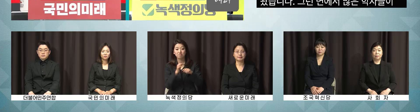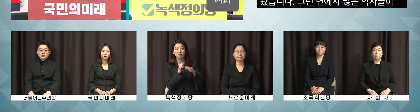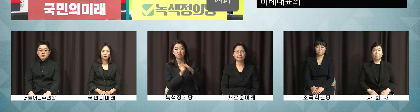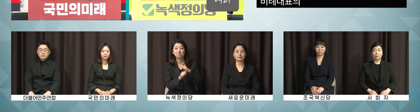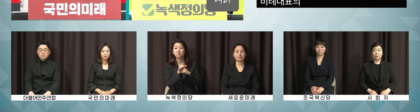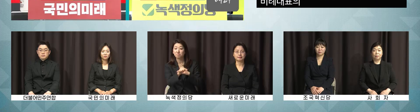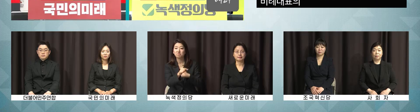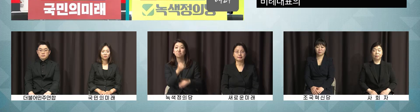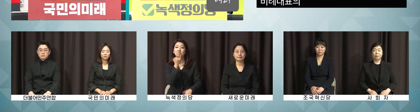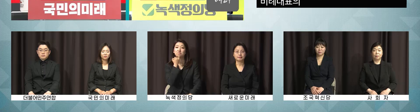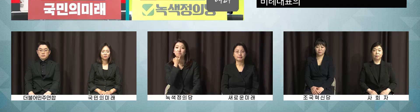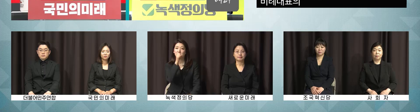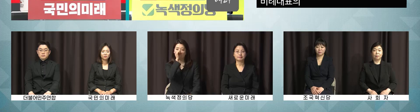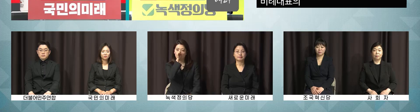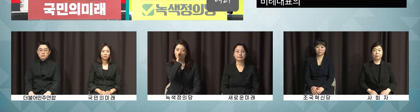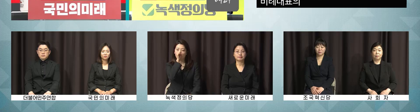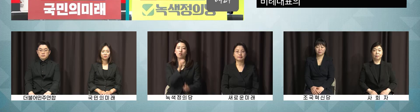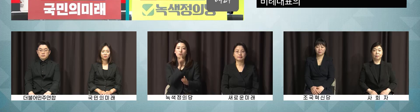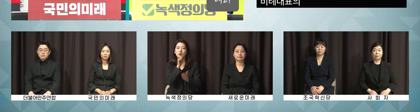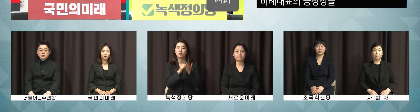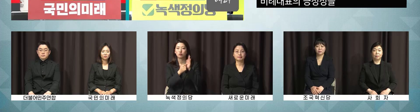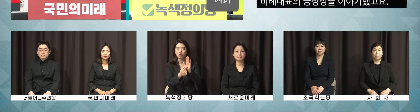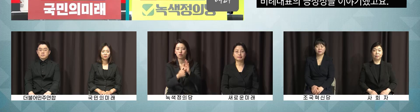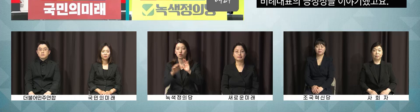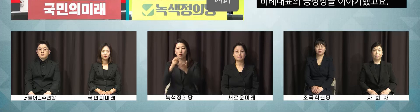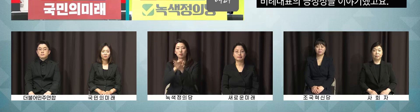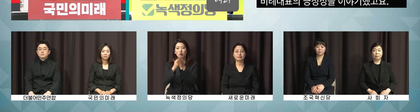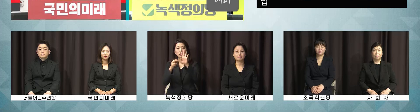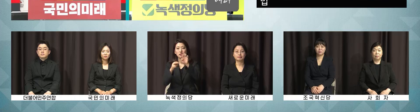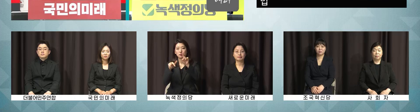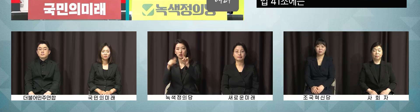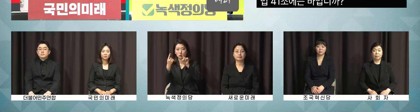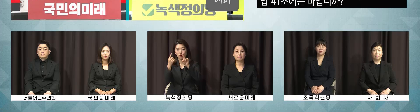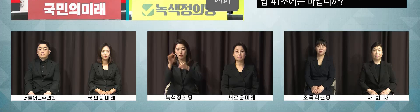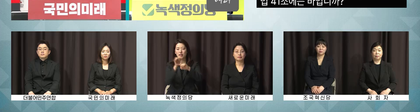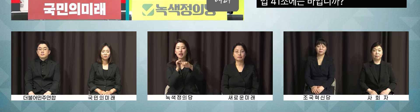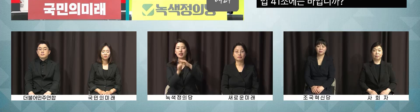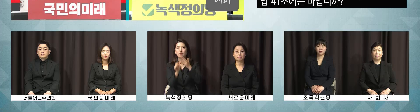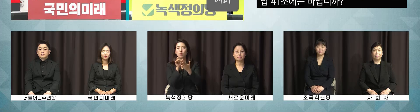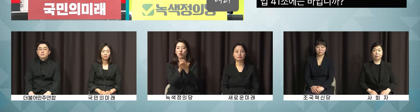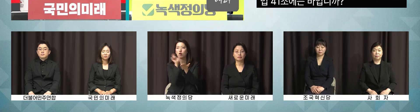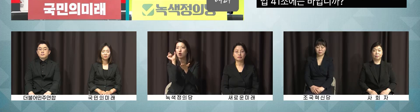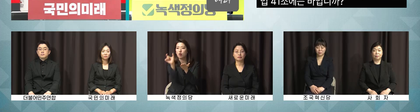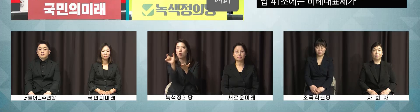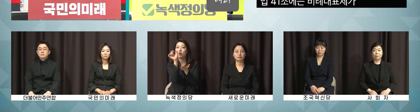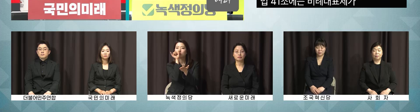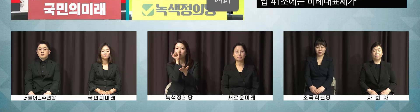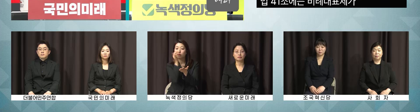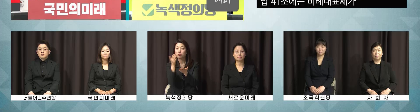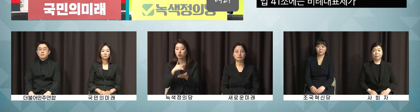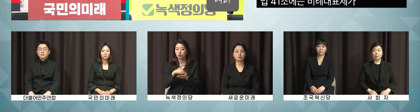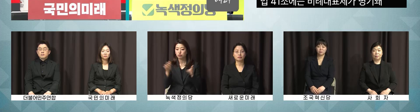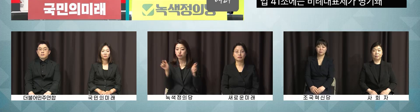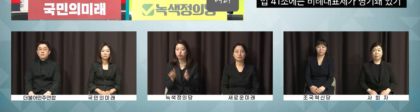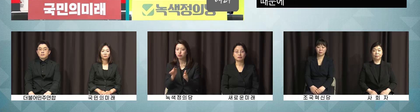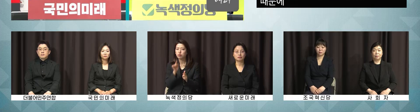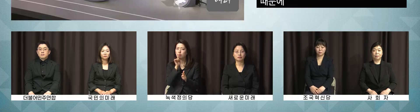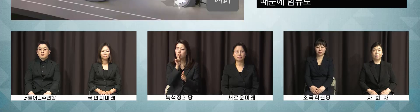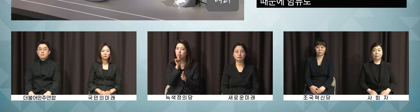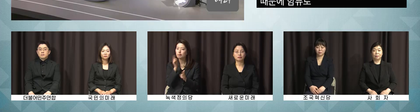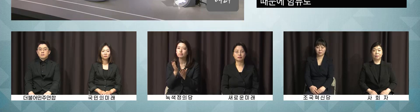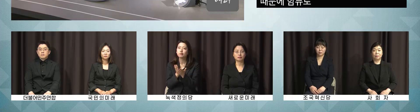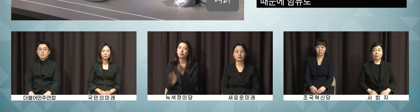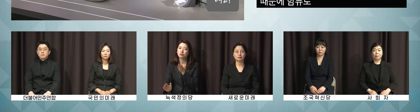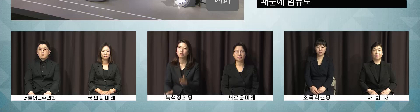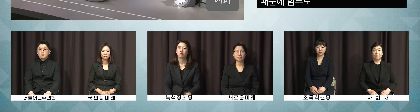긍정성을 얘기했고요. 또 우리 헌법 41조에는 비례대표제가 명기돼 있기 때문에 함부로 폐지할 문제는 아니라고 생각합니다. 그럼에도